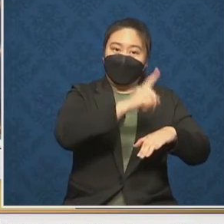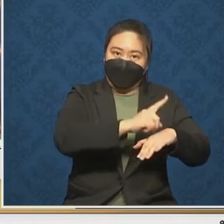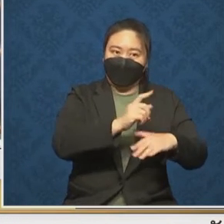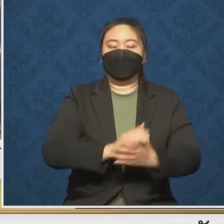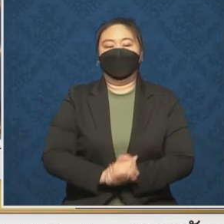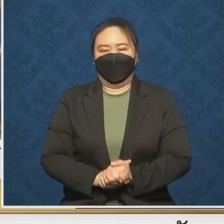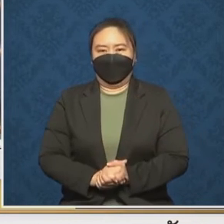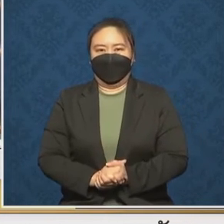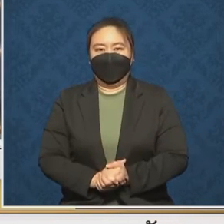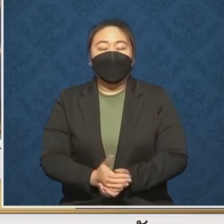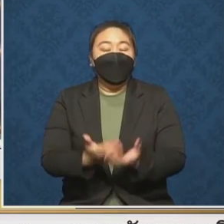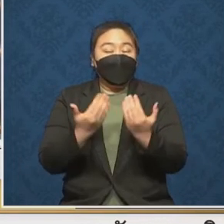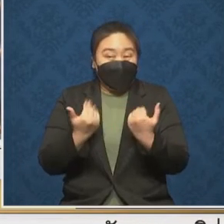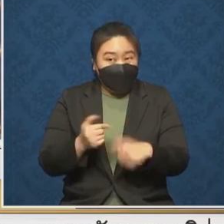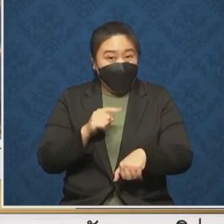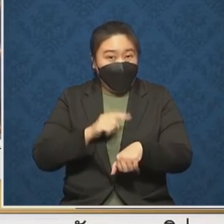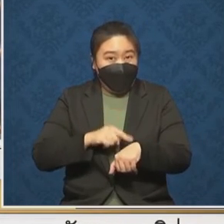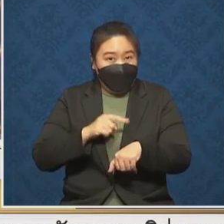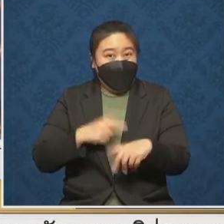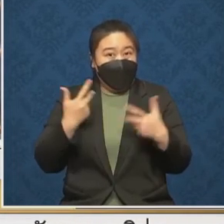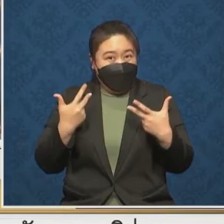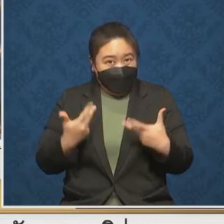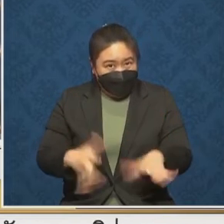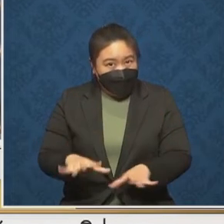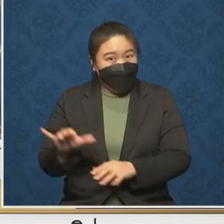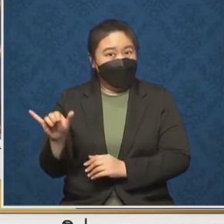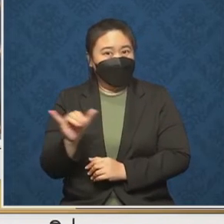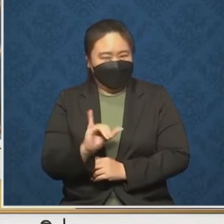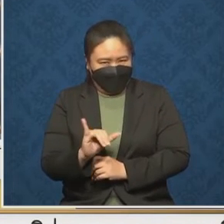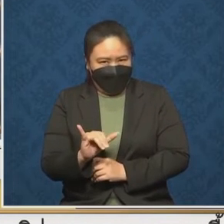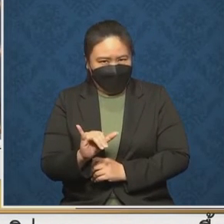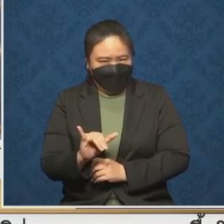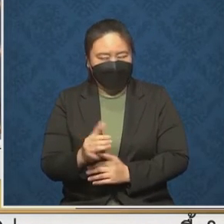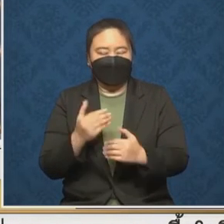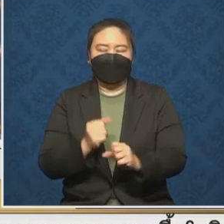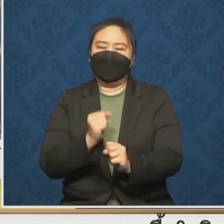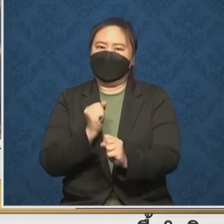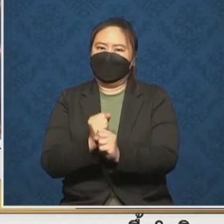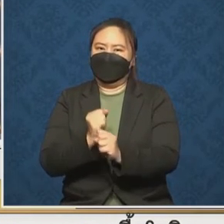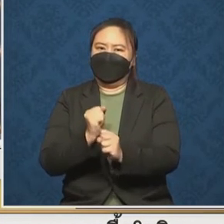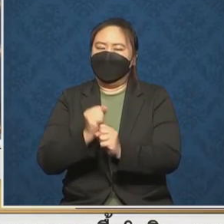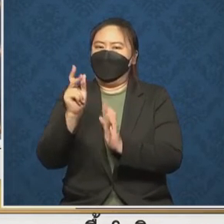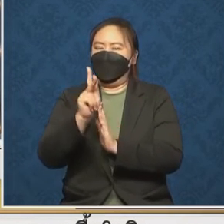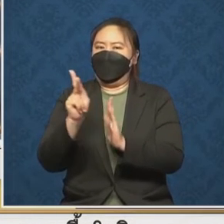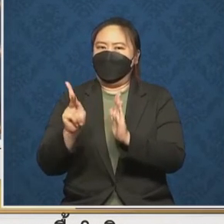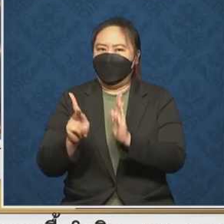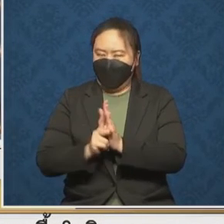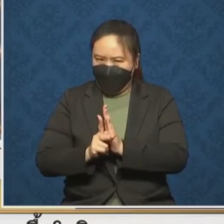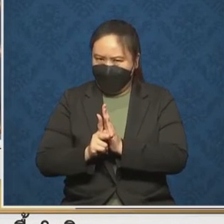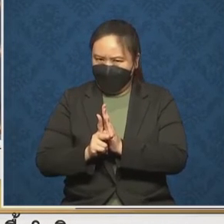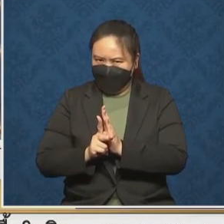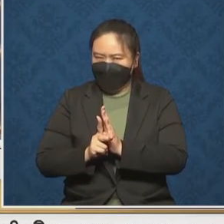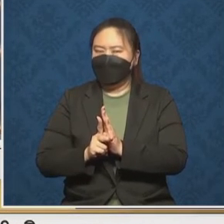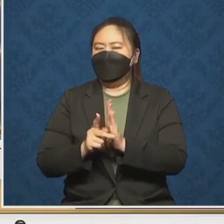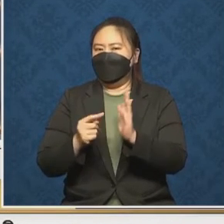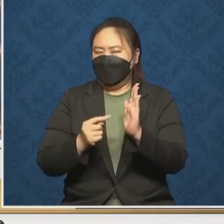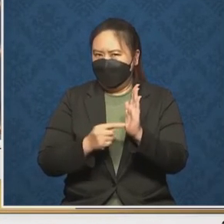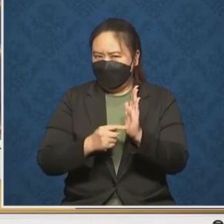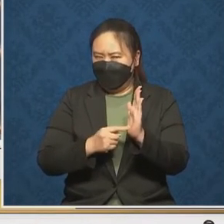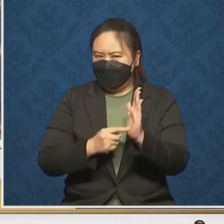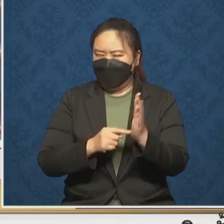เราจะถึงเวลาหออยังที่จะทำกฎหมายให้เป็กฎหมายที่มีappelle